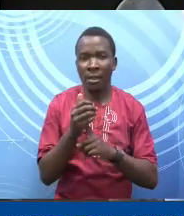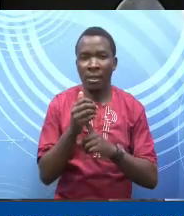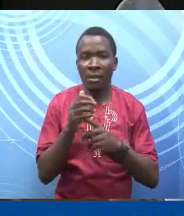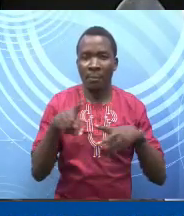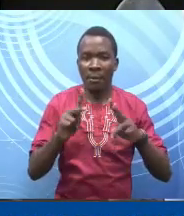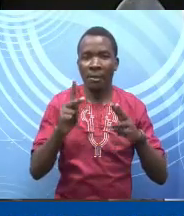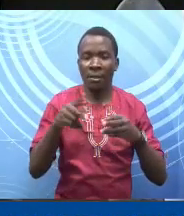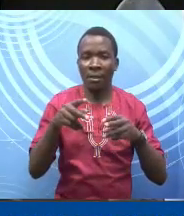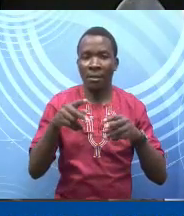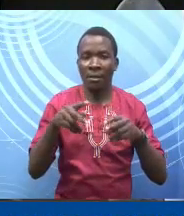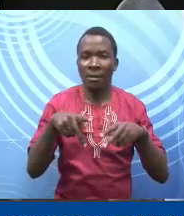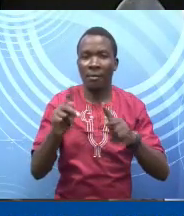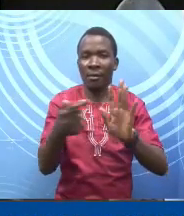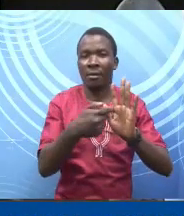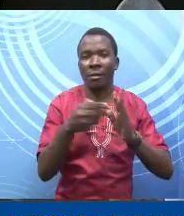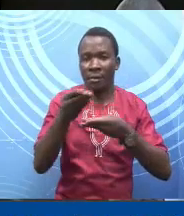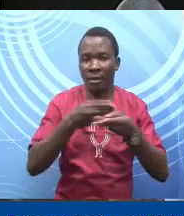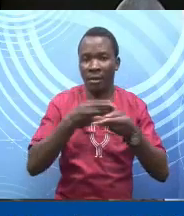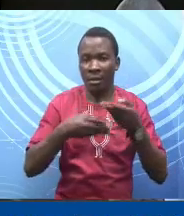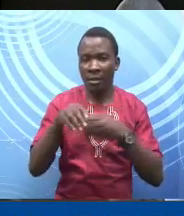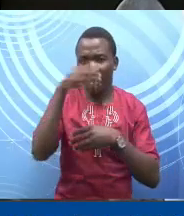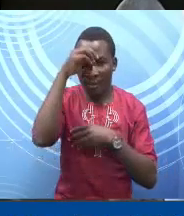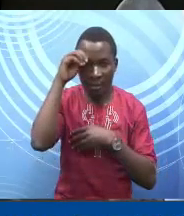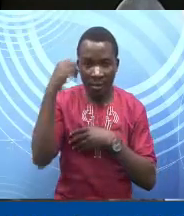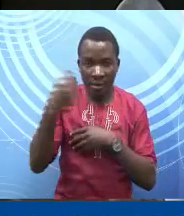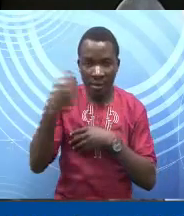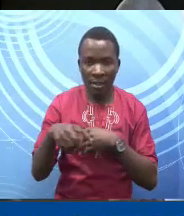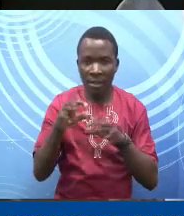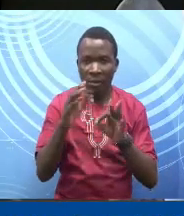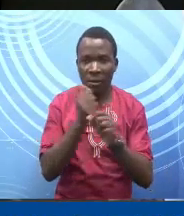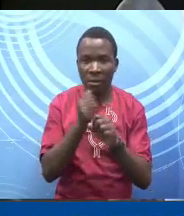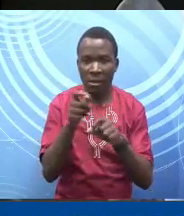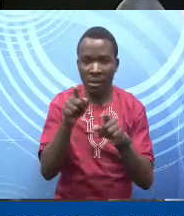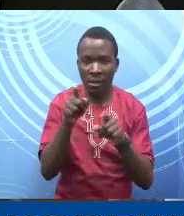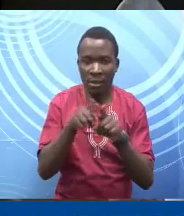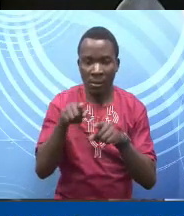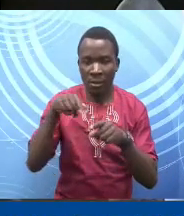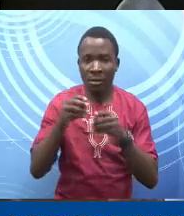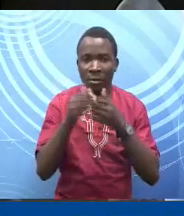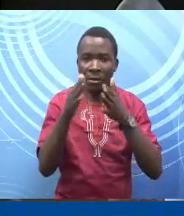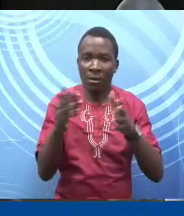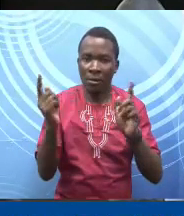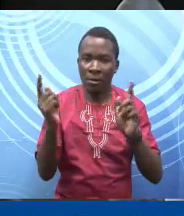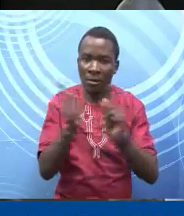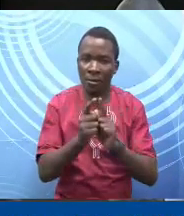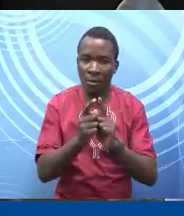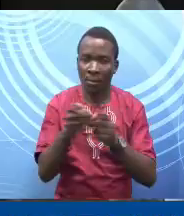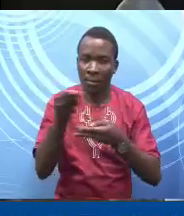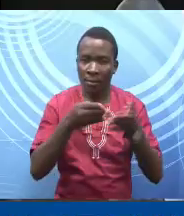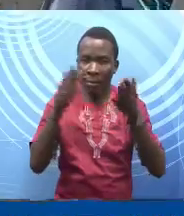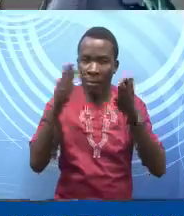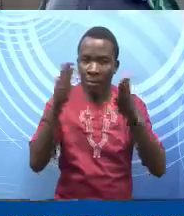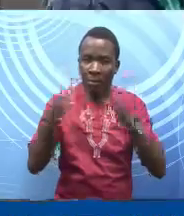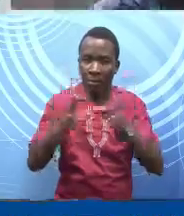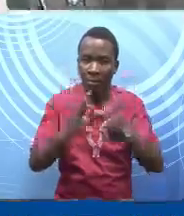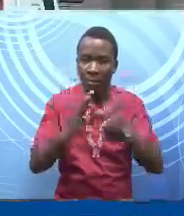ibicuruzwa cyangwa guherekanya ibicuruzwa mu byangombwa bikaba biruhije. Icyo dukorera twe nk'ubuyobozi, tumara guhuza b'abacuruzi tugashaka